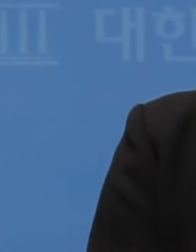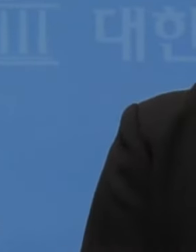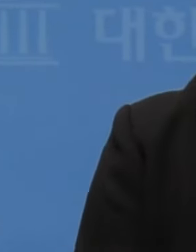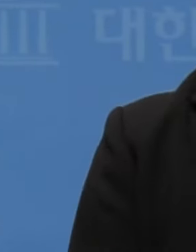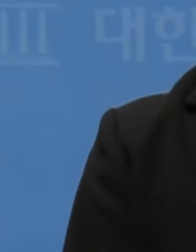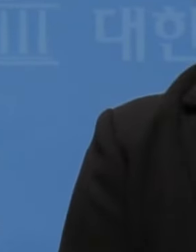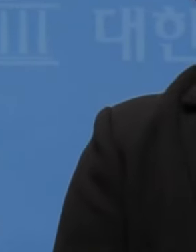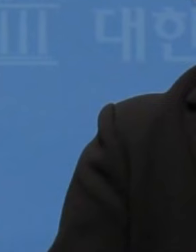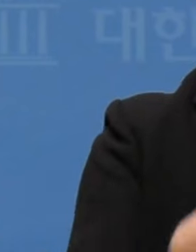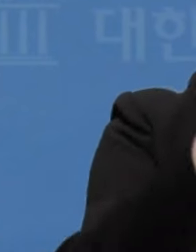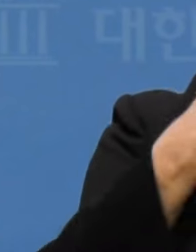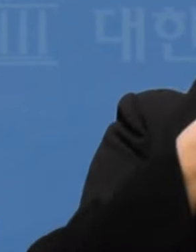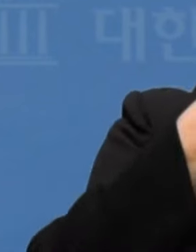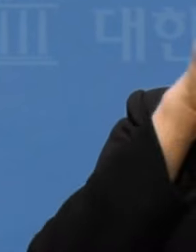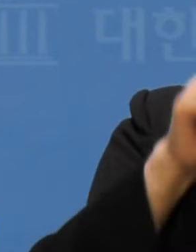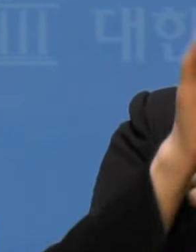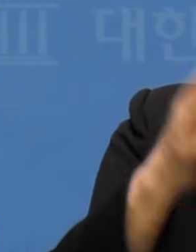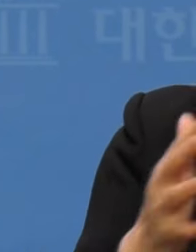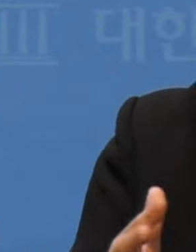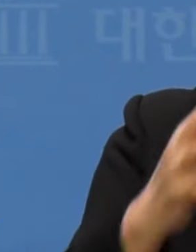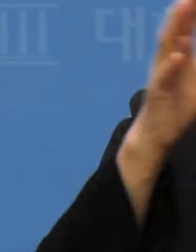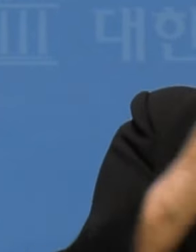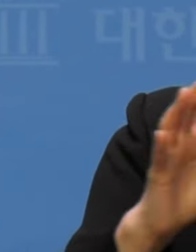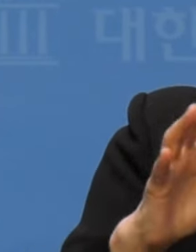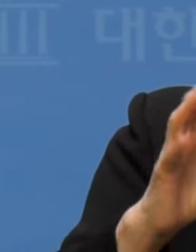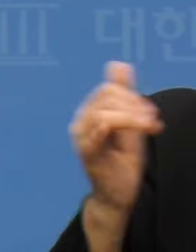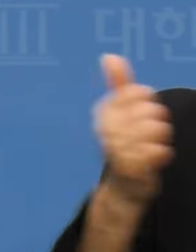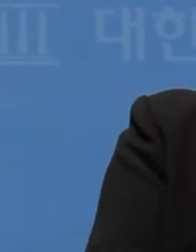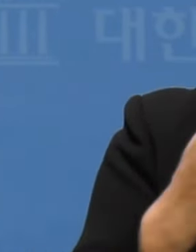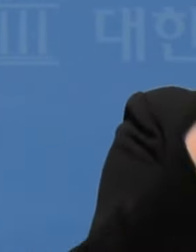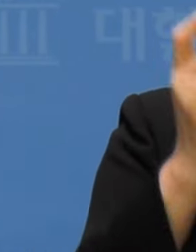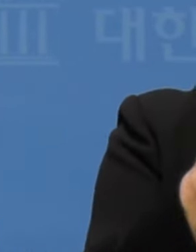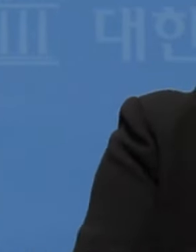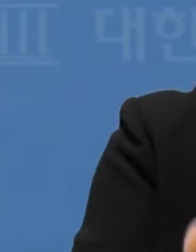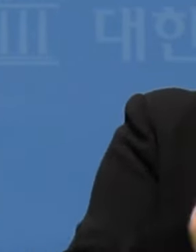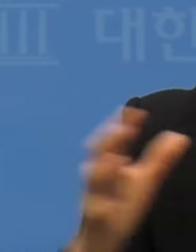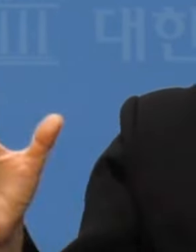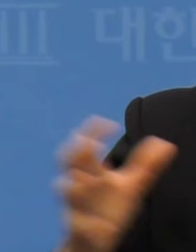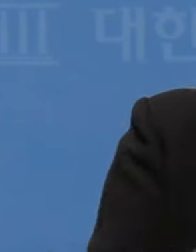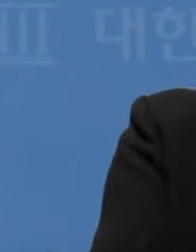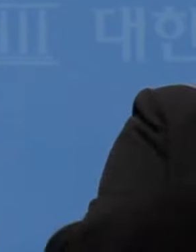건설 및 부실 공사에 대한 국회 민간 합동 행정감사실을 운영하겠습니다.